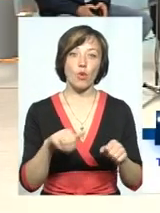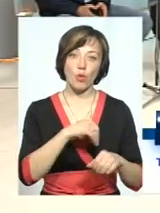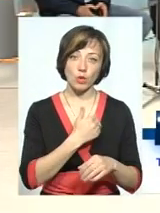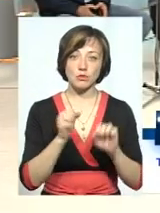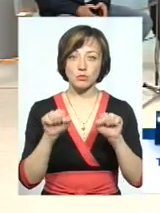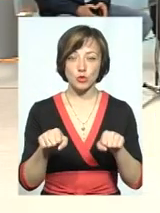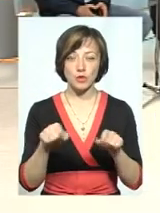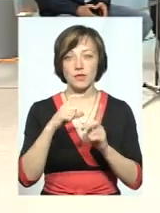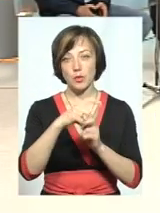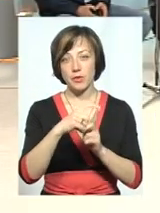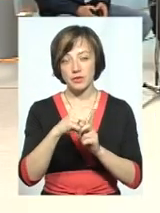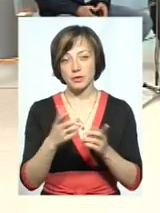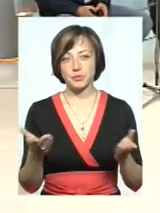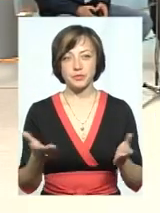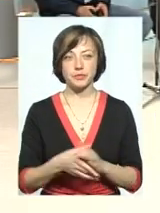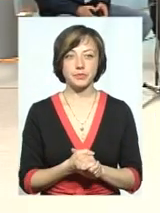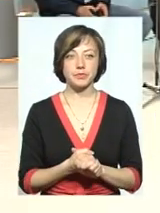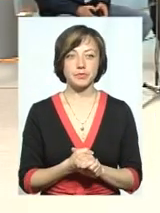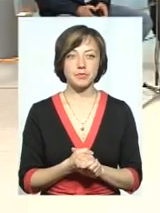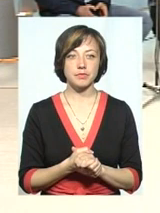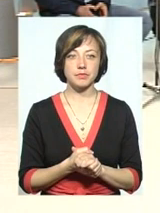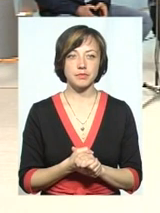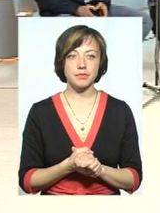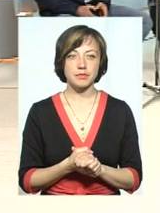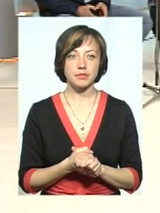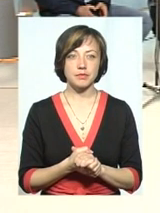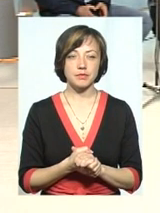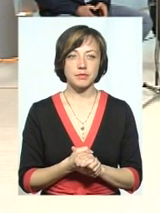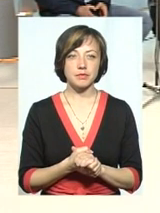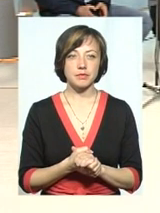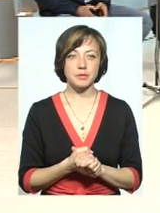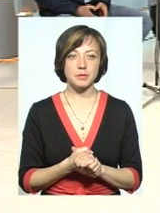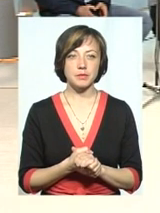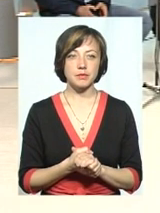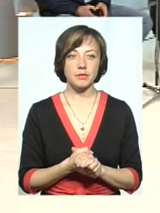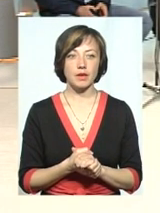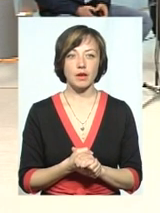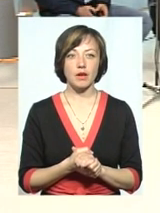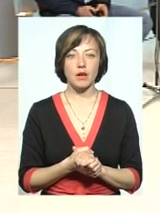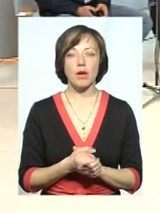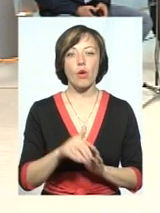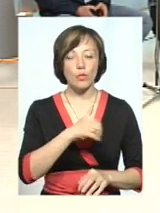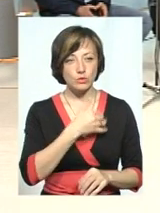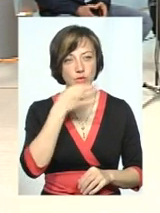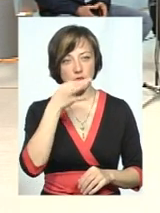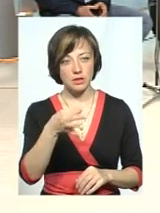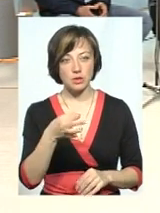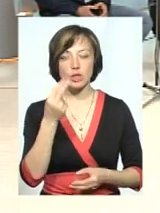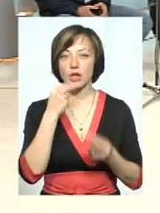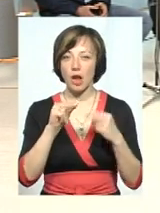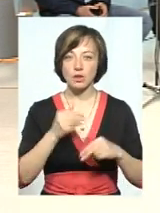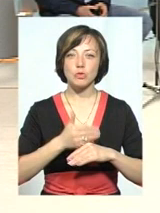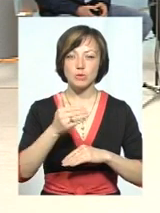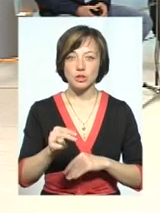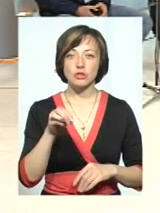хочете, можете відповідати. Це зрозуміло, вона там. Ну, звичайно, так. Ну, з приводу мого попередника, хочу сказати, що краще